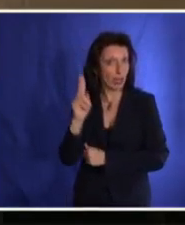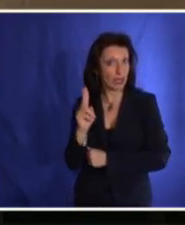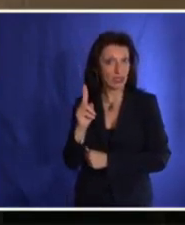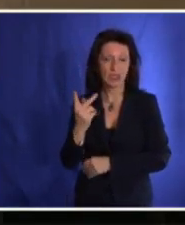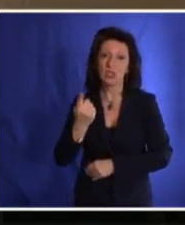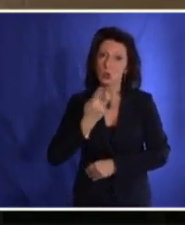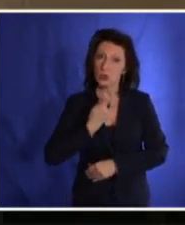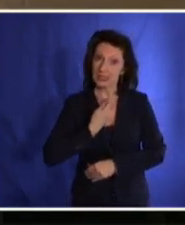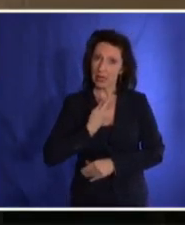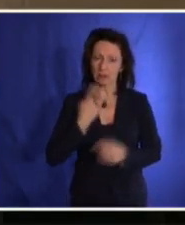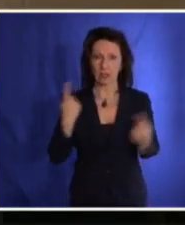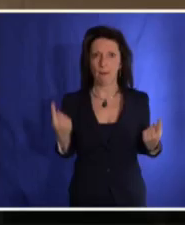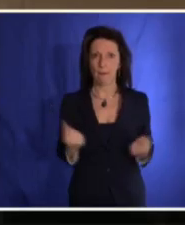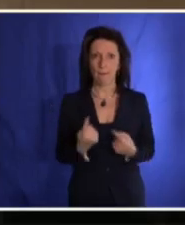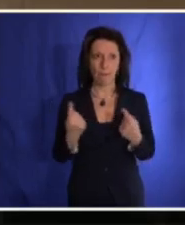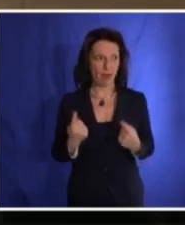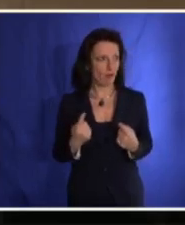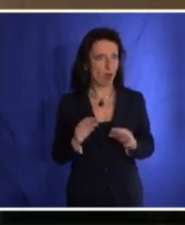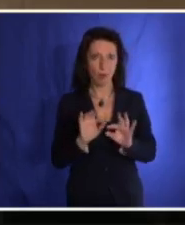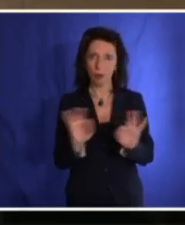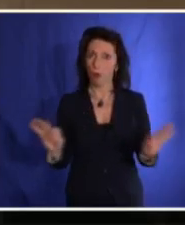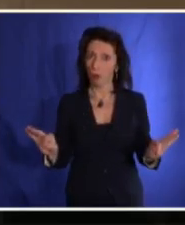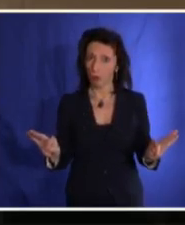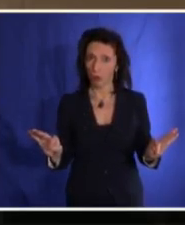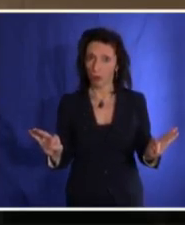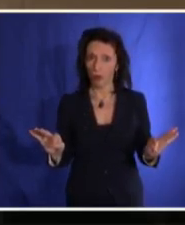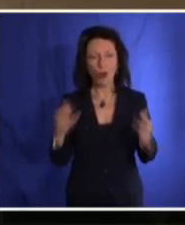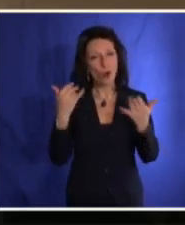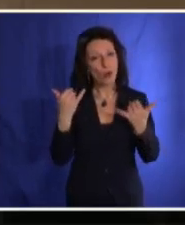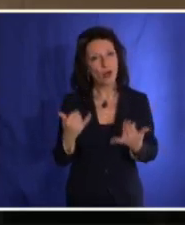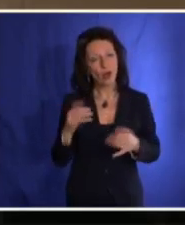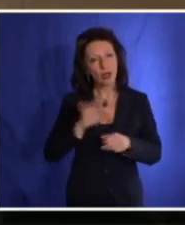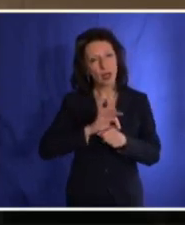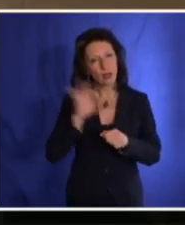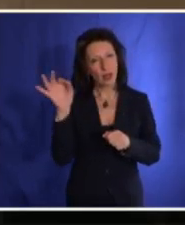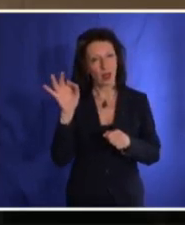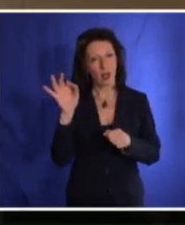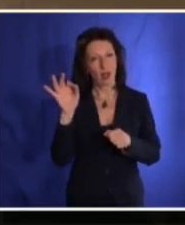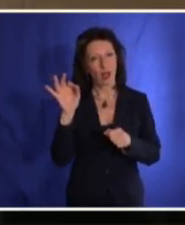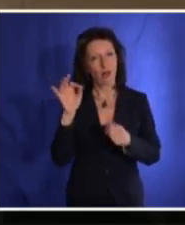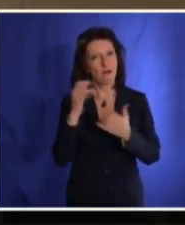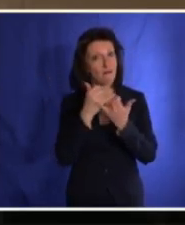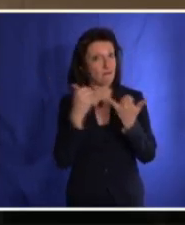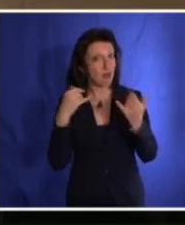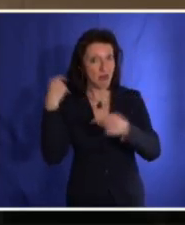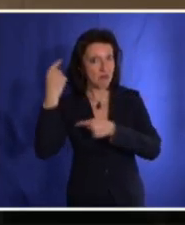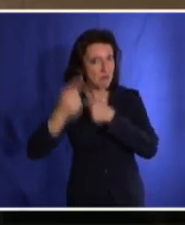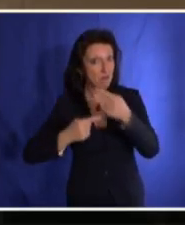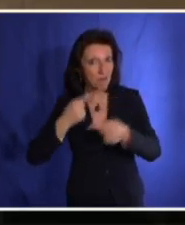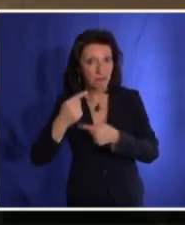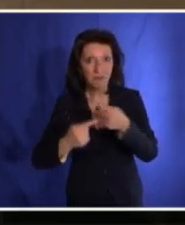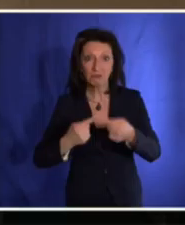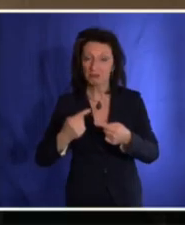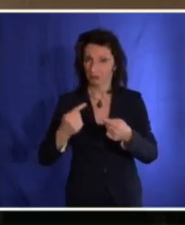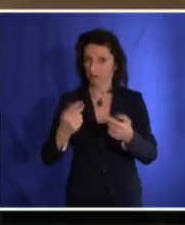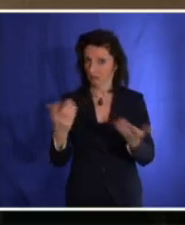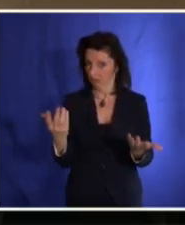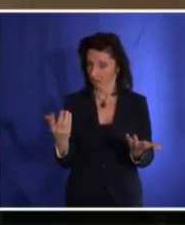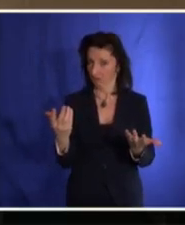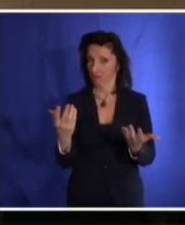mich bei euch. Und wie dieser heutige Tag ausschauen wird, wie vor allem